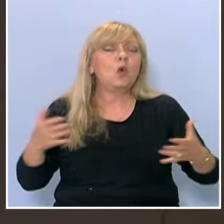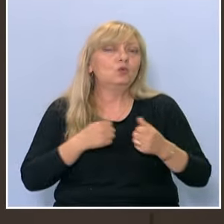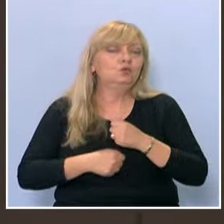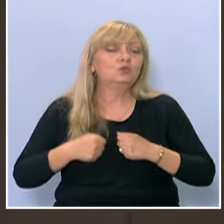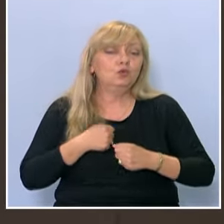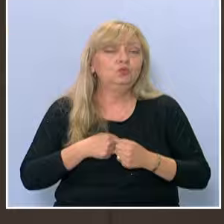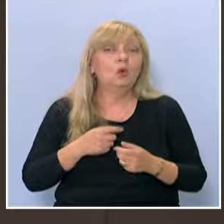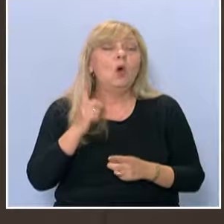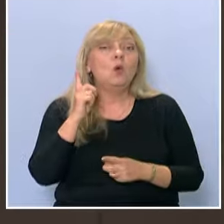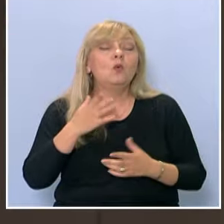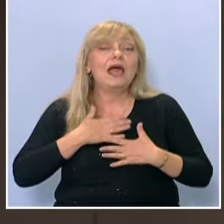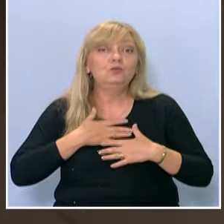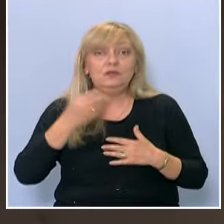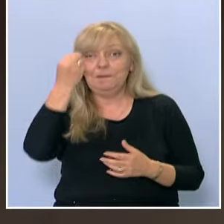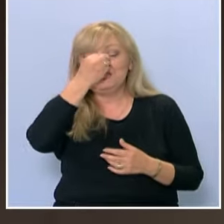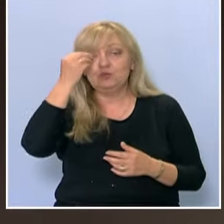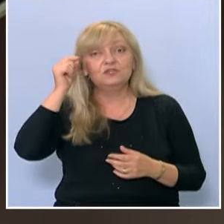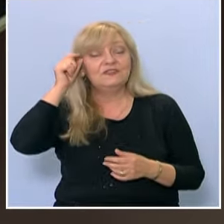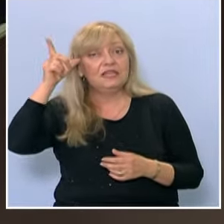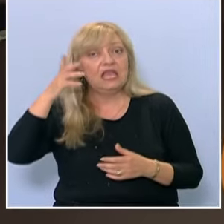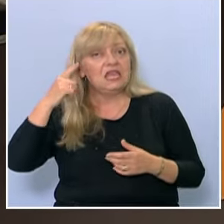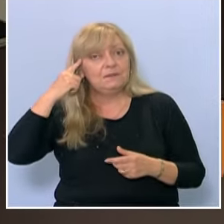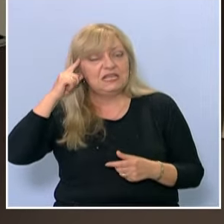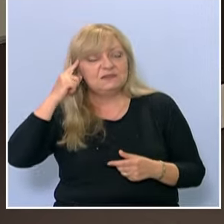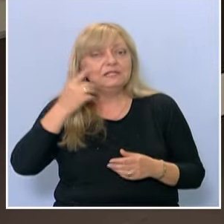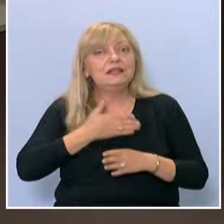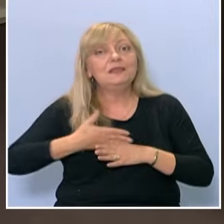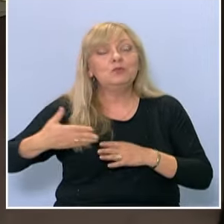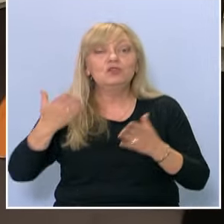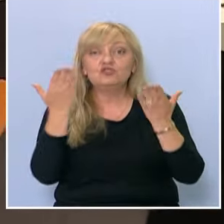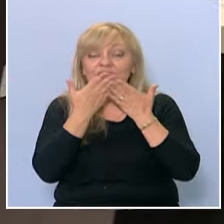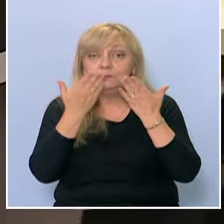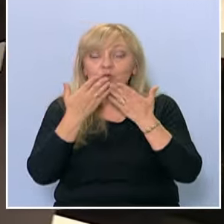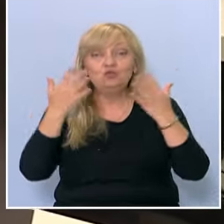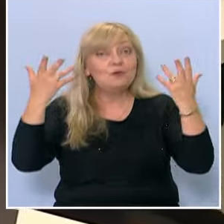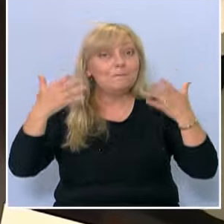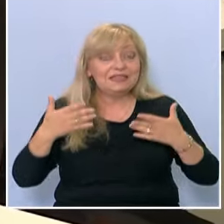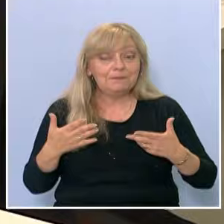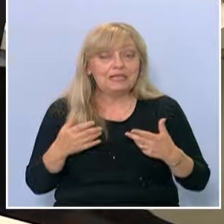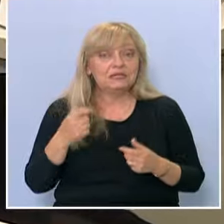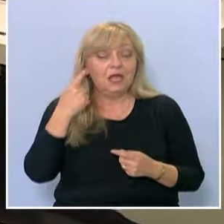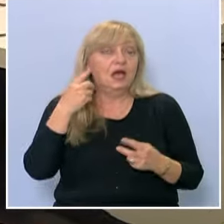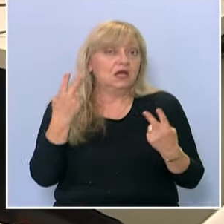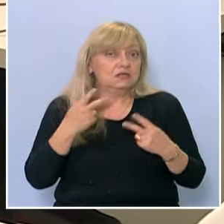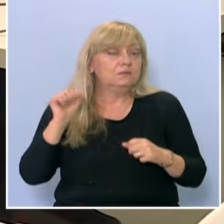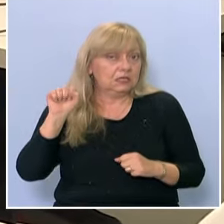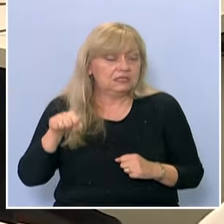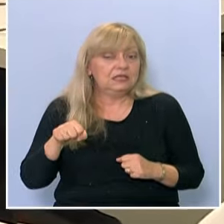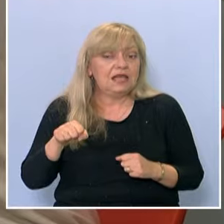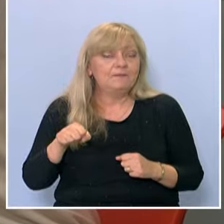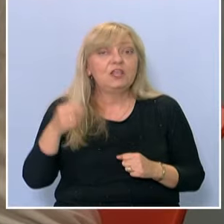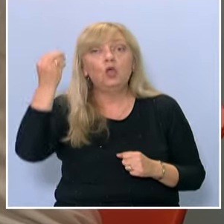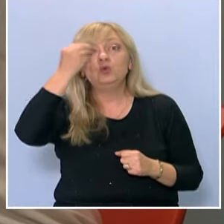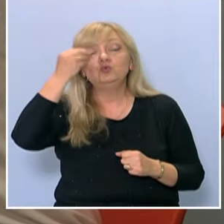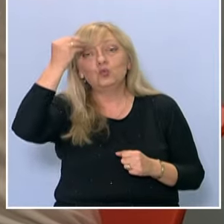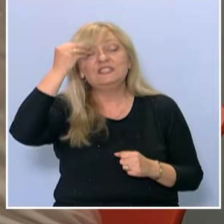имаме изкуствен интелект, има ли смисъл да продължаваме да учим математика? Разбира се, защото изкуствен интелект не може да замени